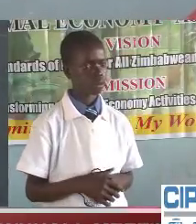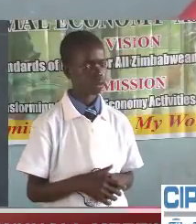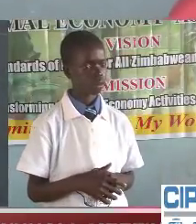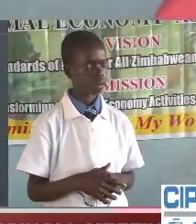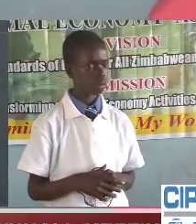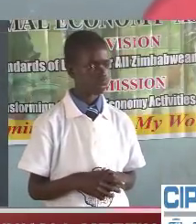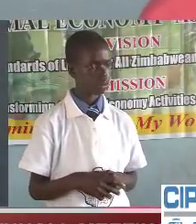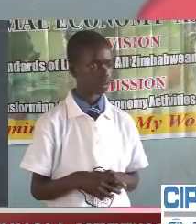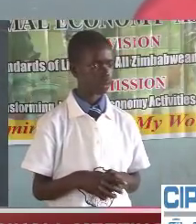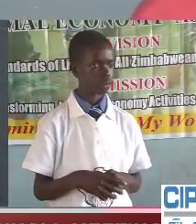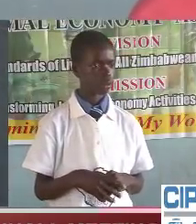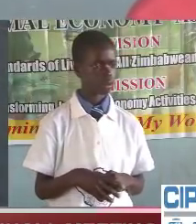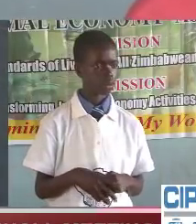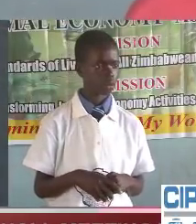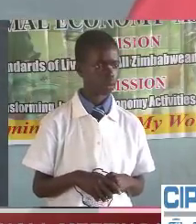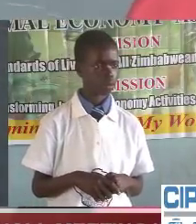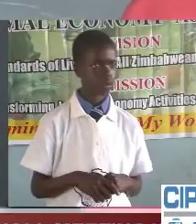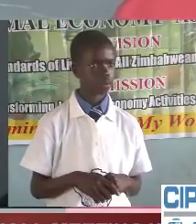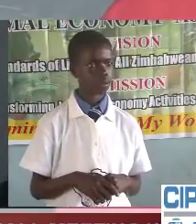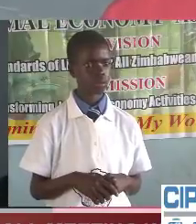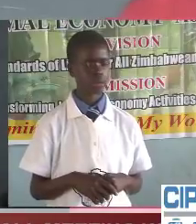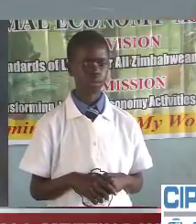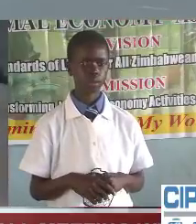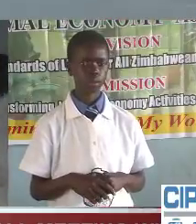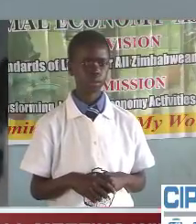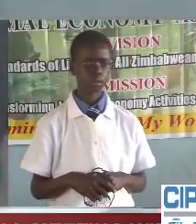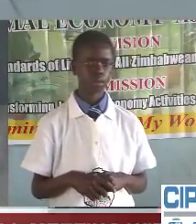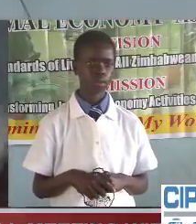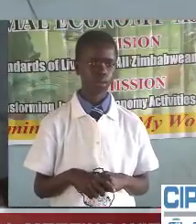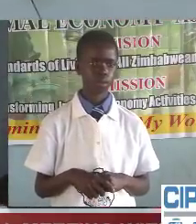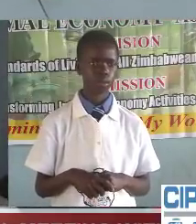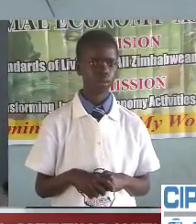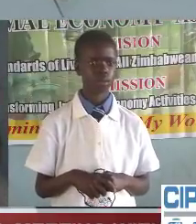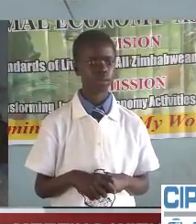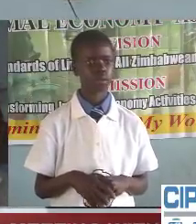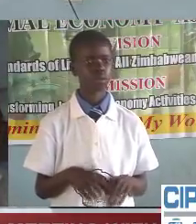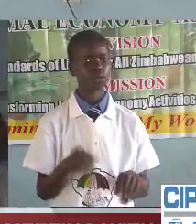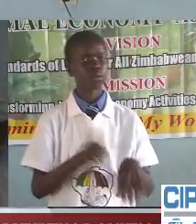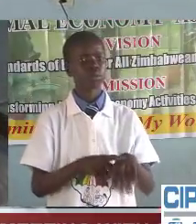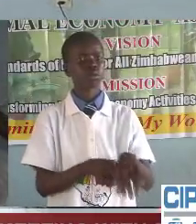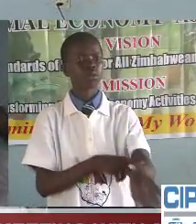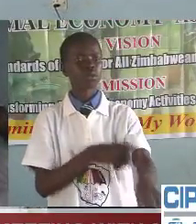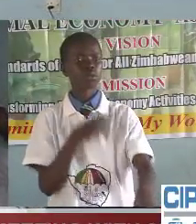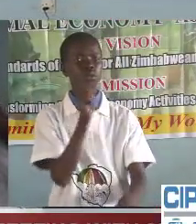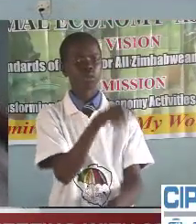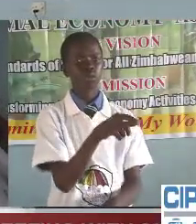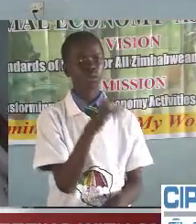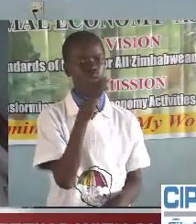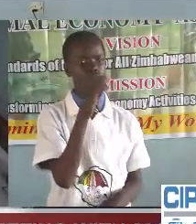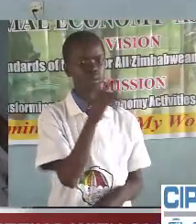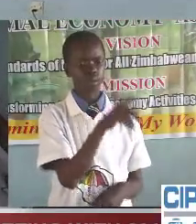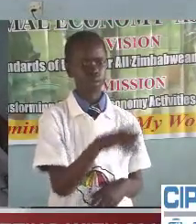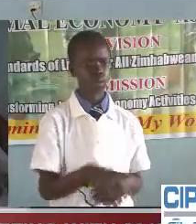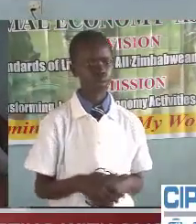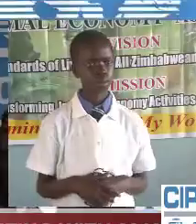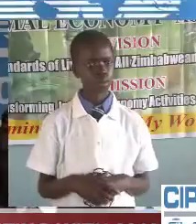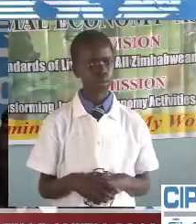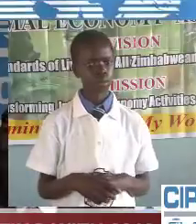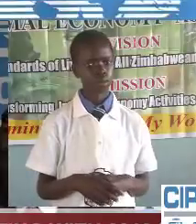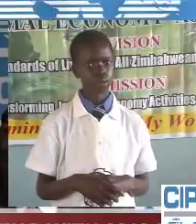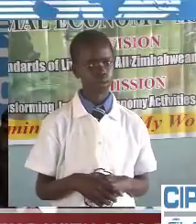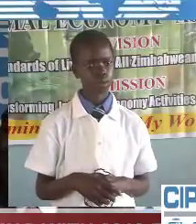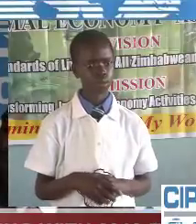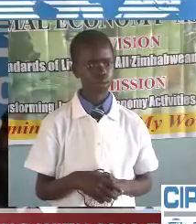tihwewo zvavanotaura. Alright, saka imwe suggestion iri kuya yoti hanzi ndovachekera nguva